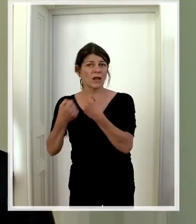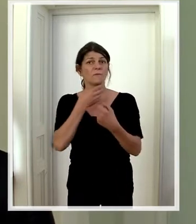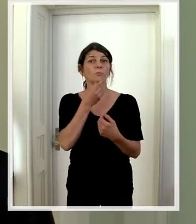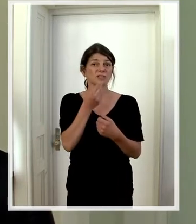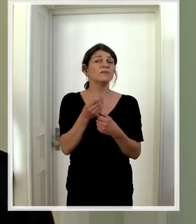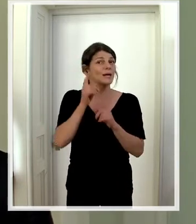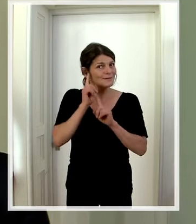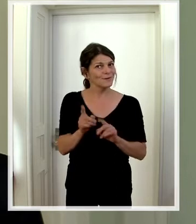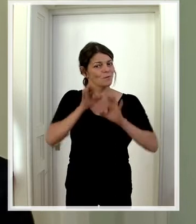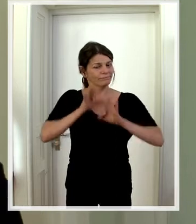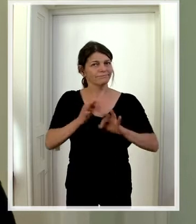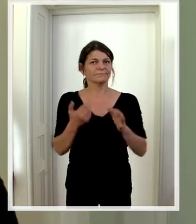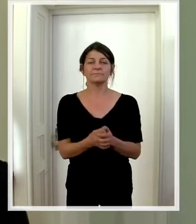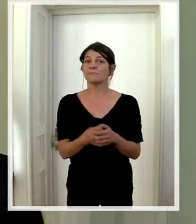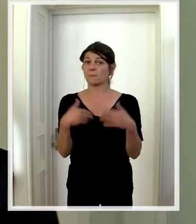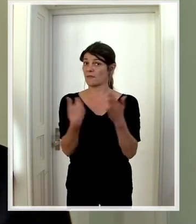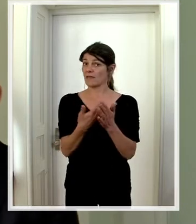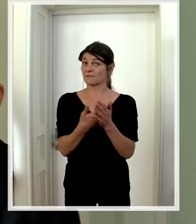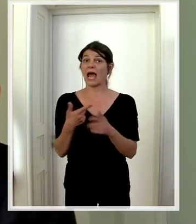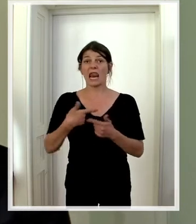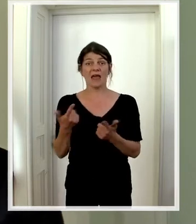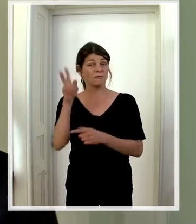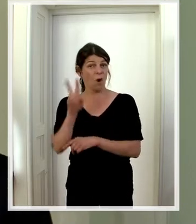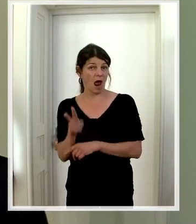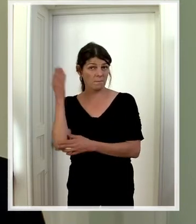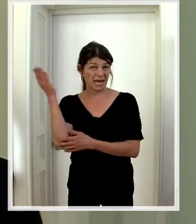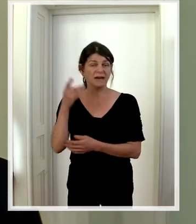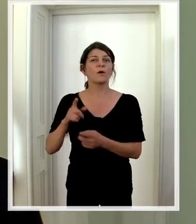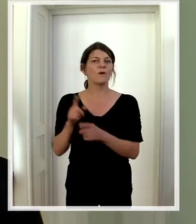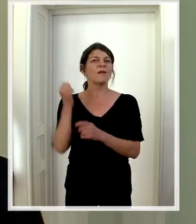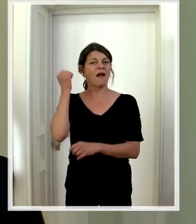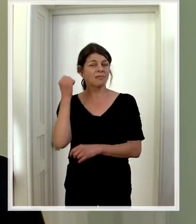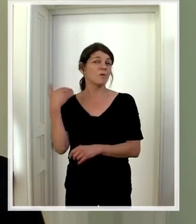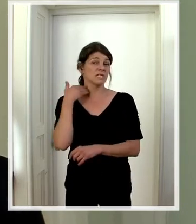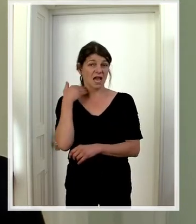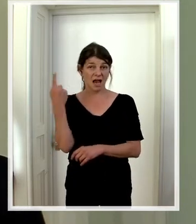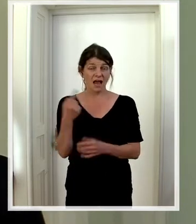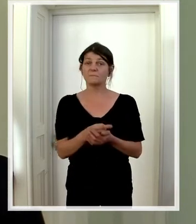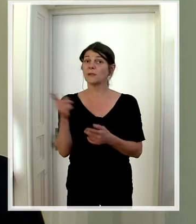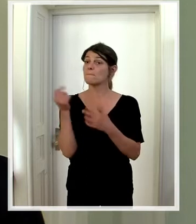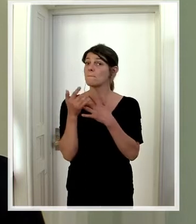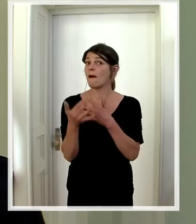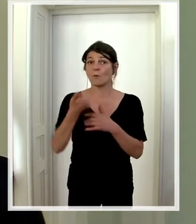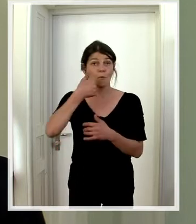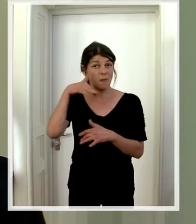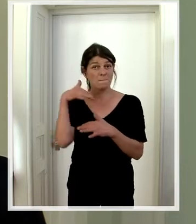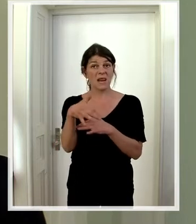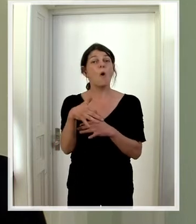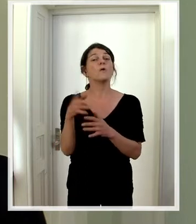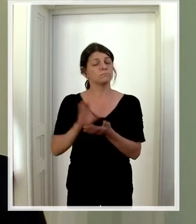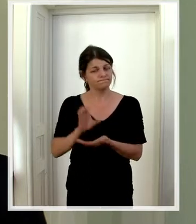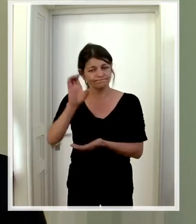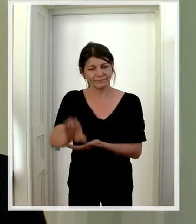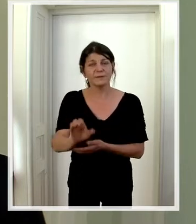befriedigen können. Darum setzt das Land Vorarlberg und der Kanton St. Gallen mehrere hundert Millionen ein in